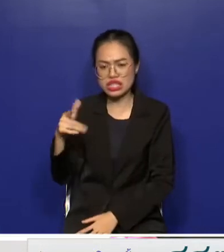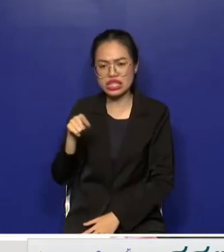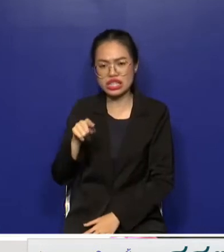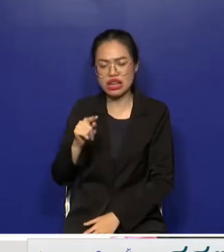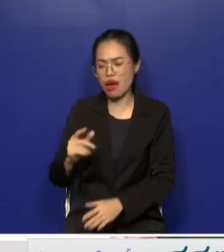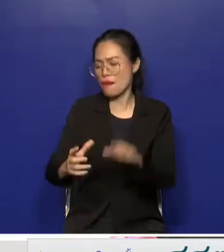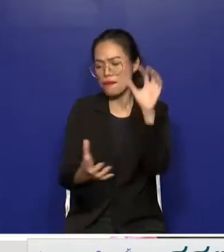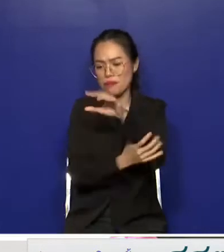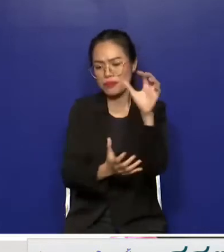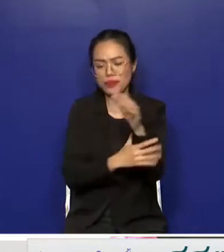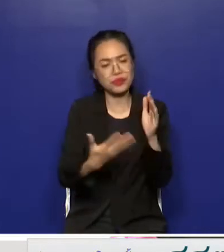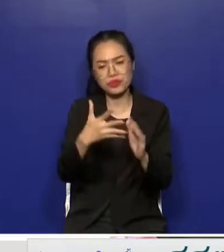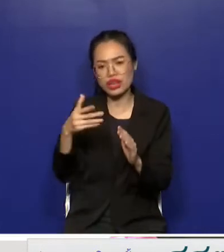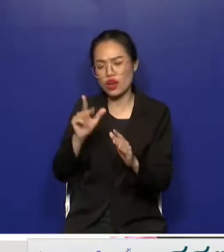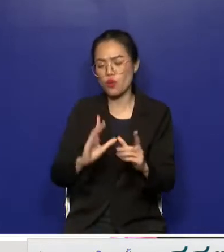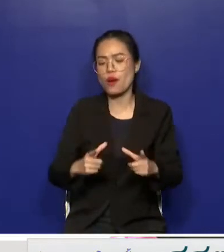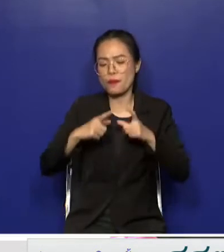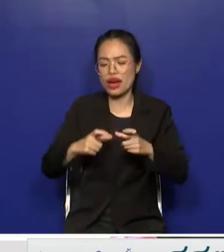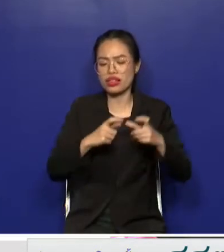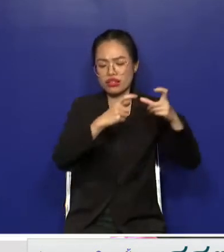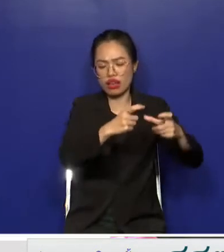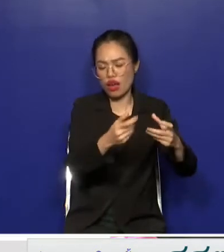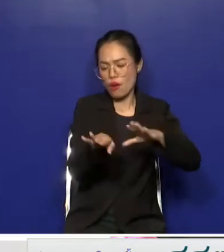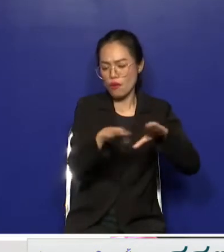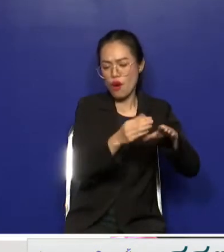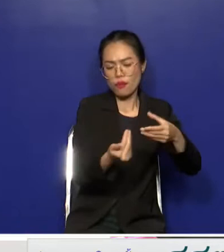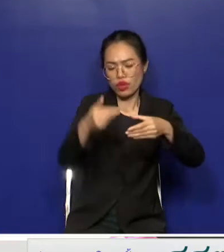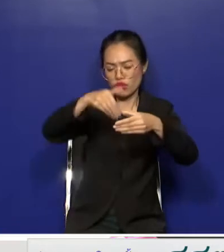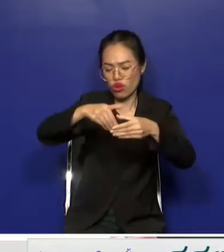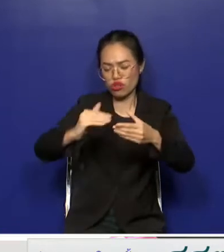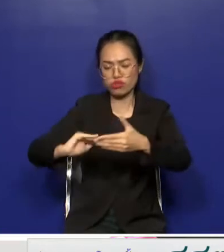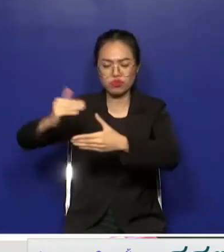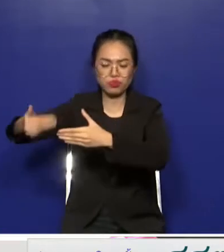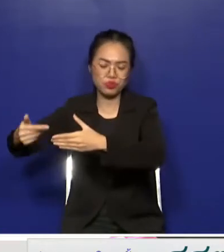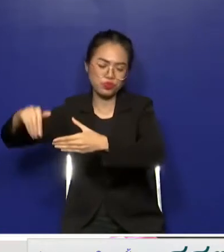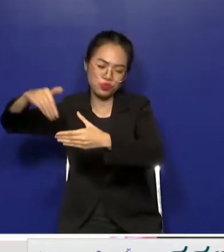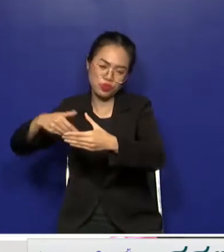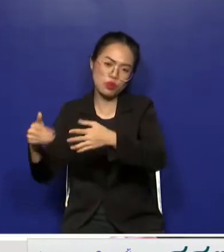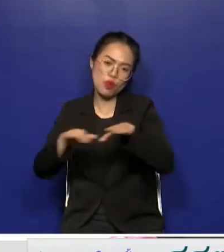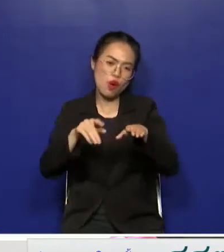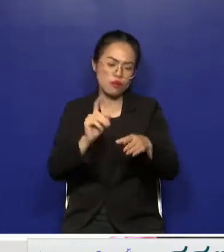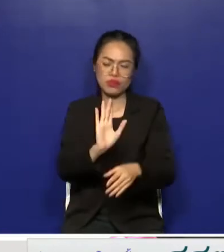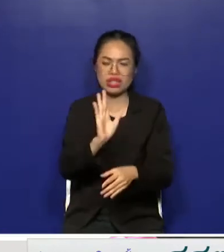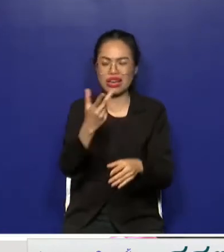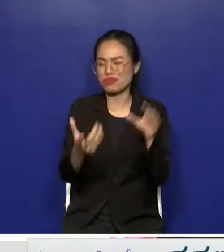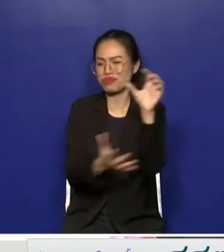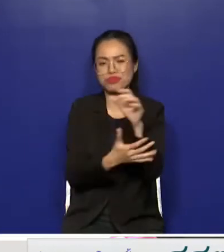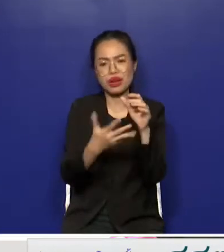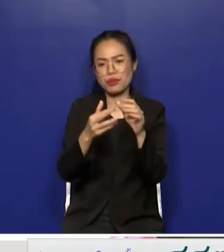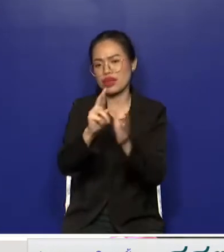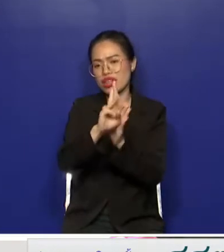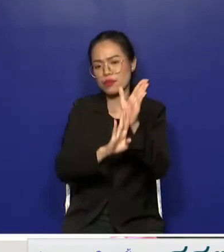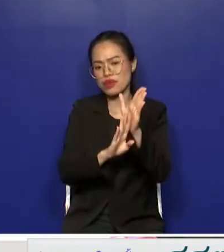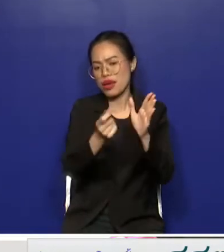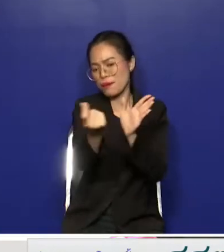ไม่ไดมัคับบอกวาคุณต้องถือ บ 2 ใบไปกาศพรอมกัและม achtลงตู้เลอกตงพ้มกันไม่มีระเบิก่ะตอ